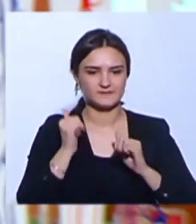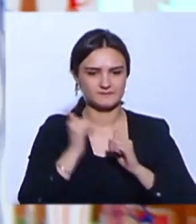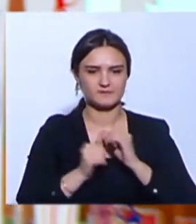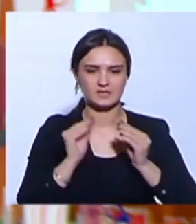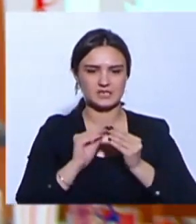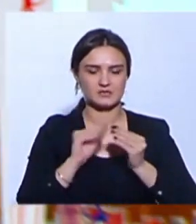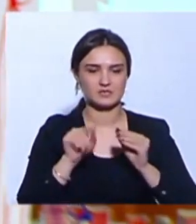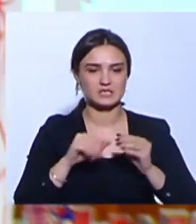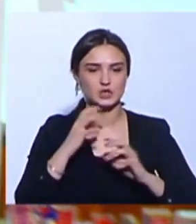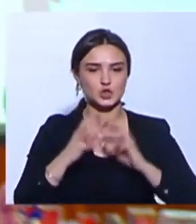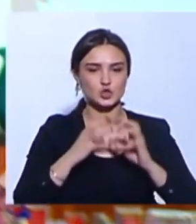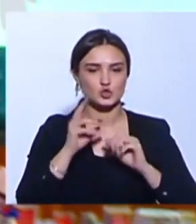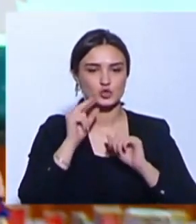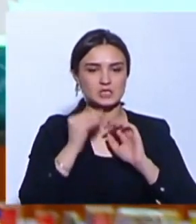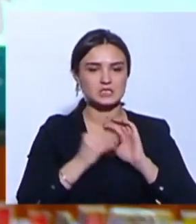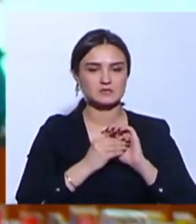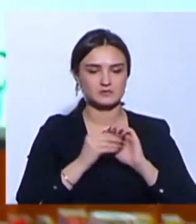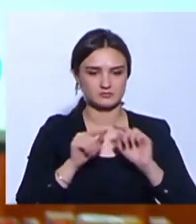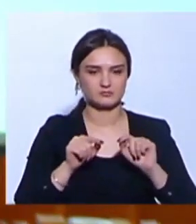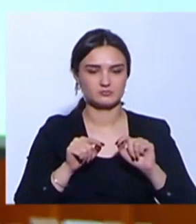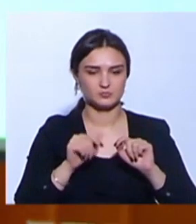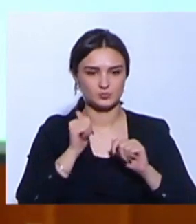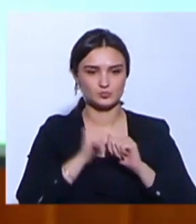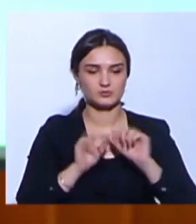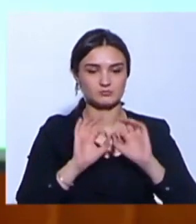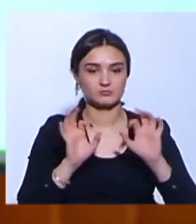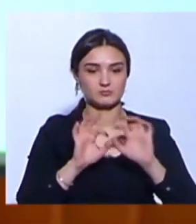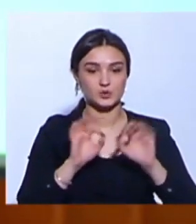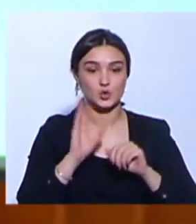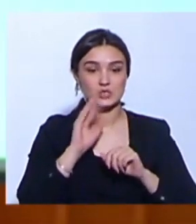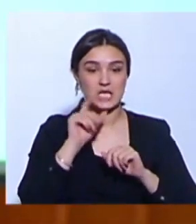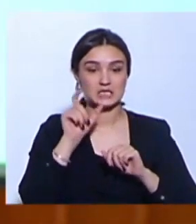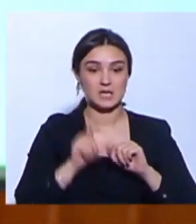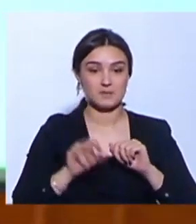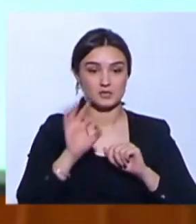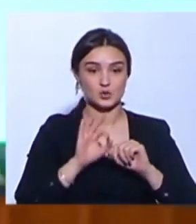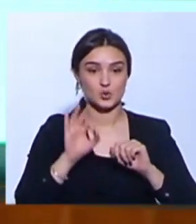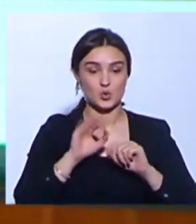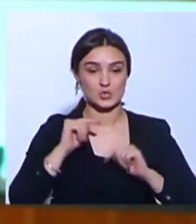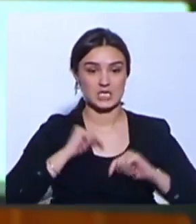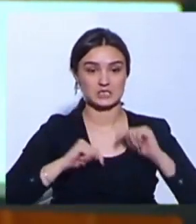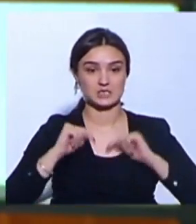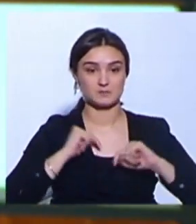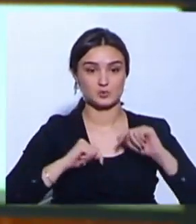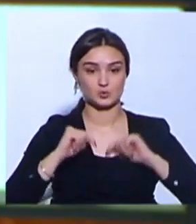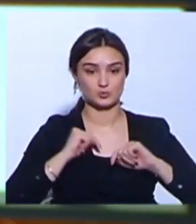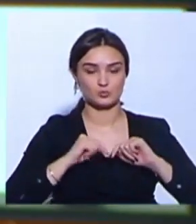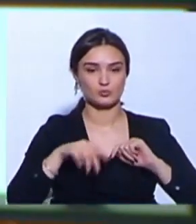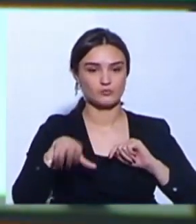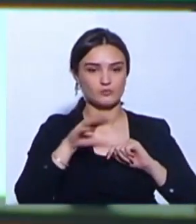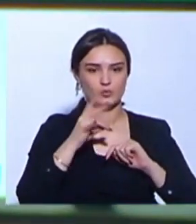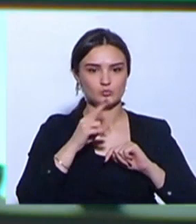უერთდება ამ საერთაშორისო თარიღს და მოგეხსენებათ, როდესაც ჩვენ ვლაპარაკობთ ადამიანის ორგანიზმზე, უნდა გავითვალისწინოთ